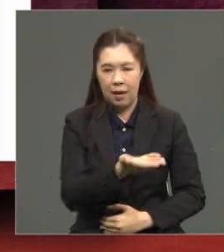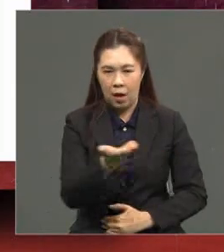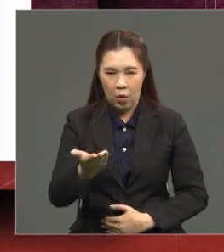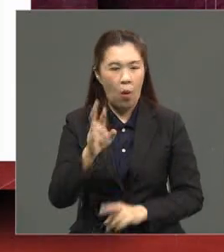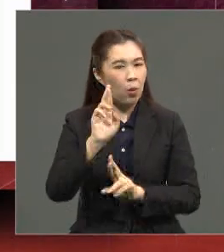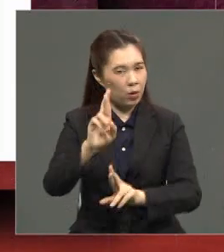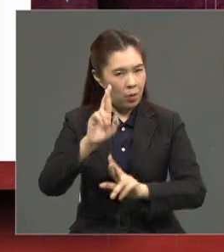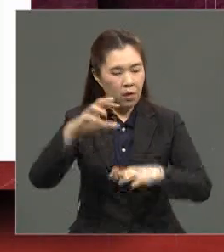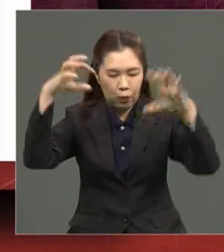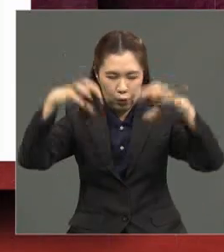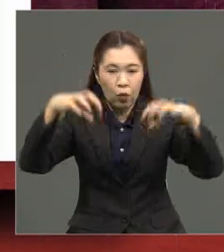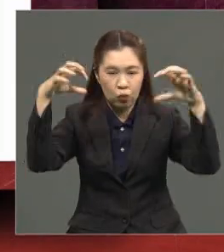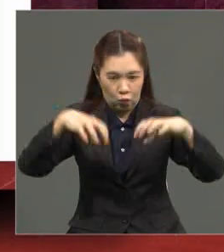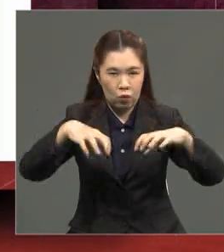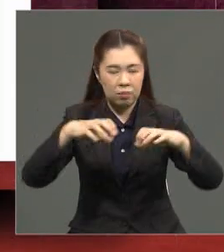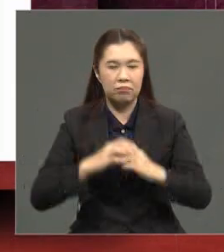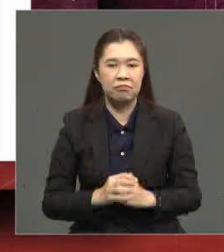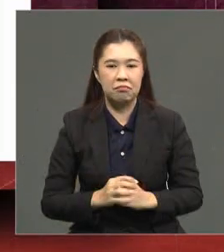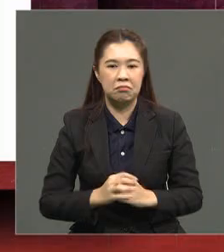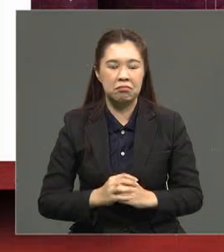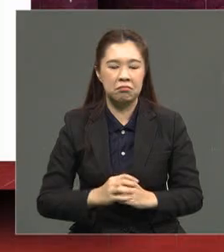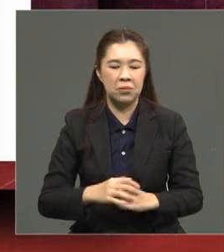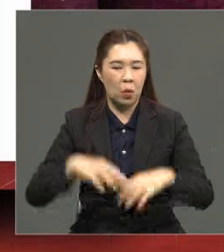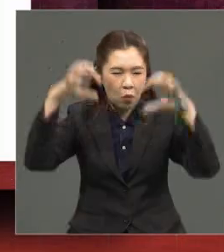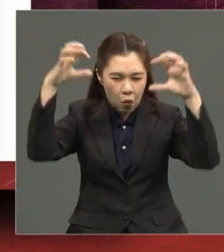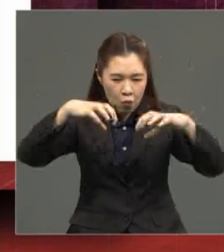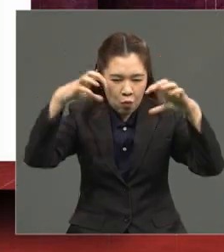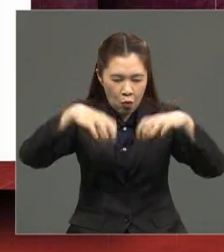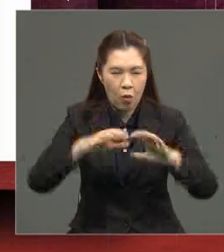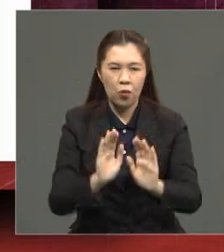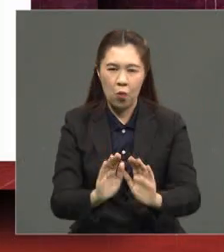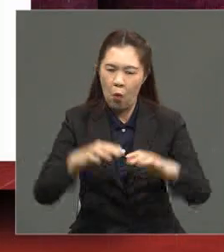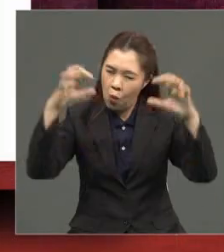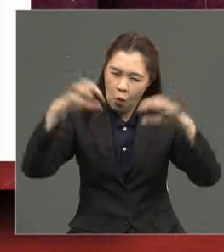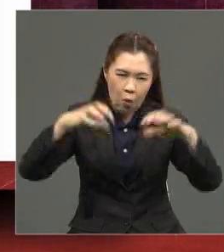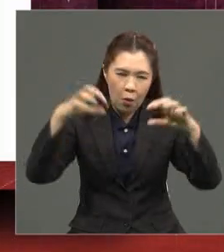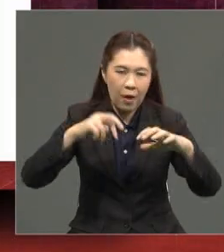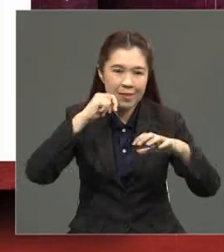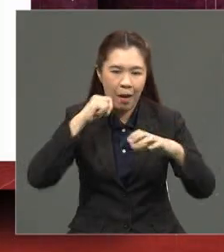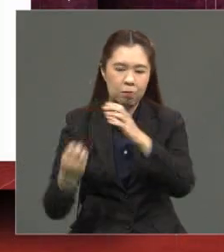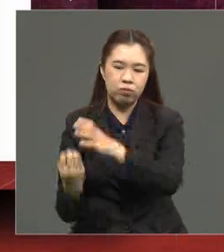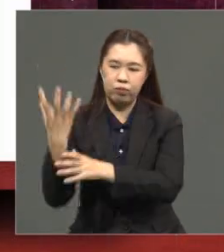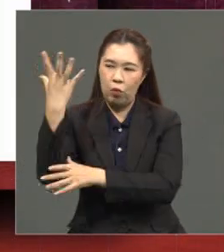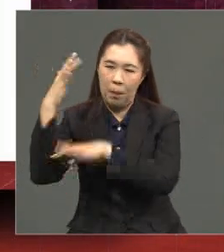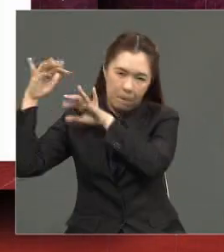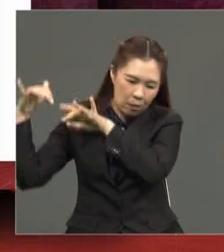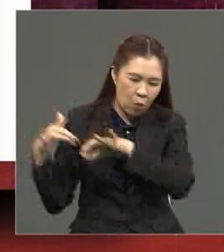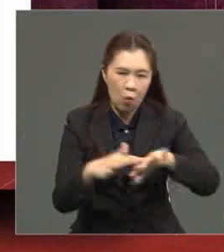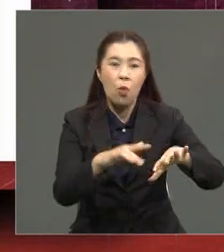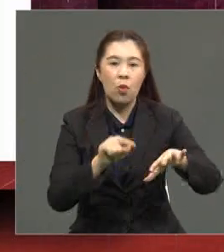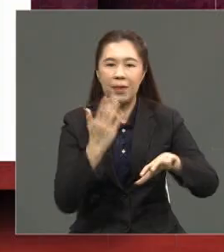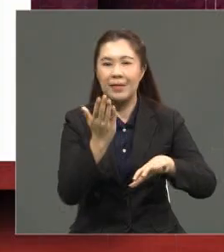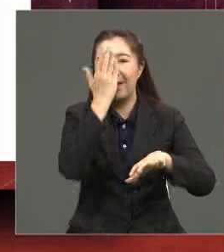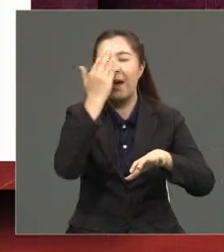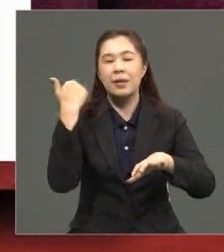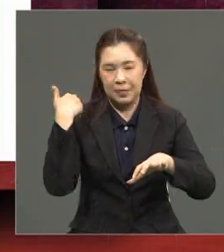อันตรายจากฝนตกหนักถึงหนักมากและฝนที่ตกสะสมซึ่งอาจทำให้เกิดน้ำท่วมฉับพลันน้ำป่าไหลหลากและน้ำล้นตลิ่งโดย